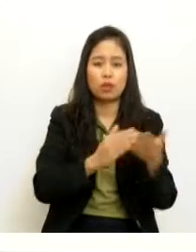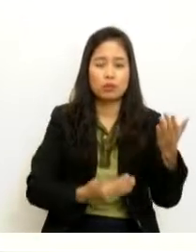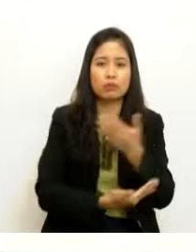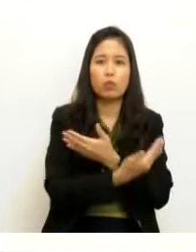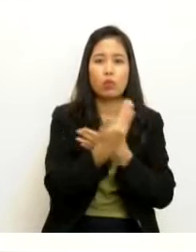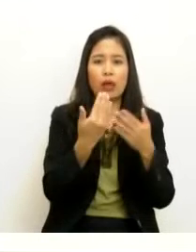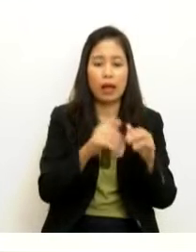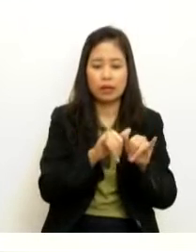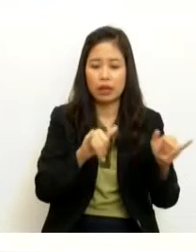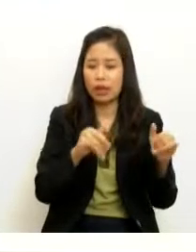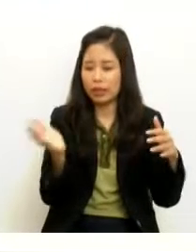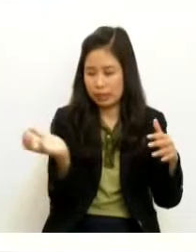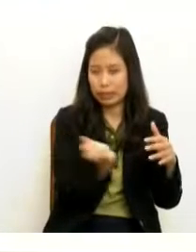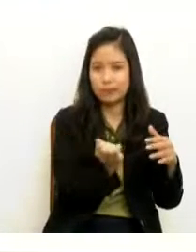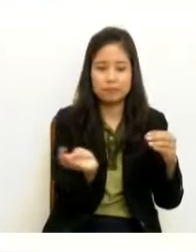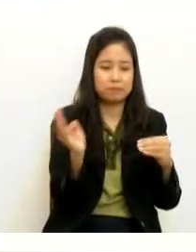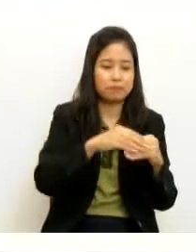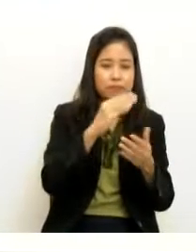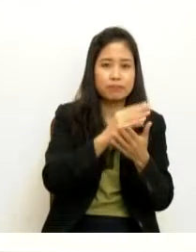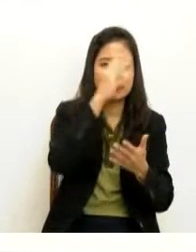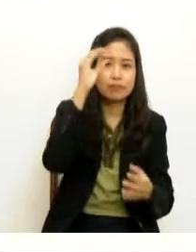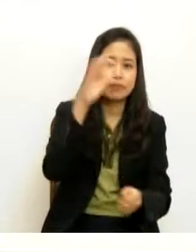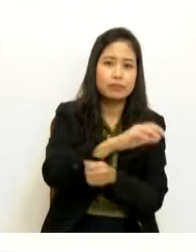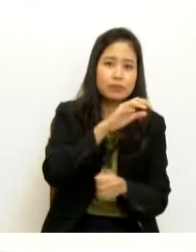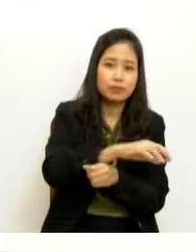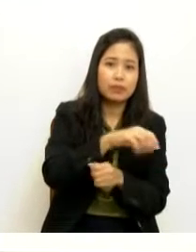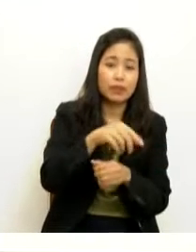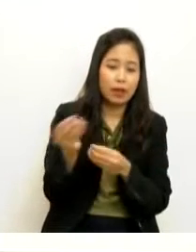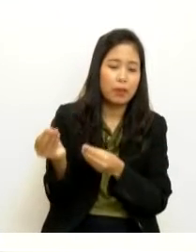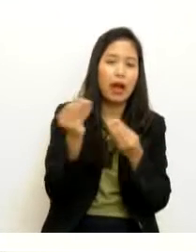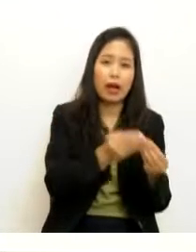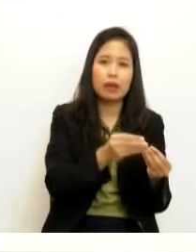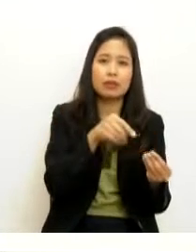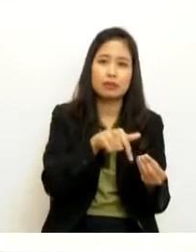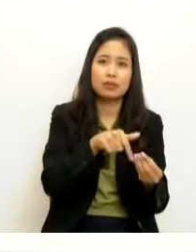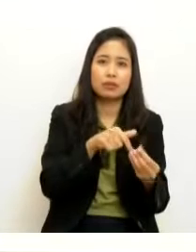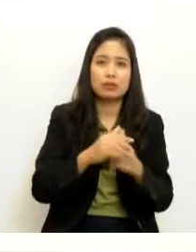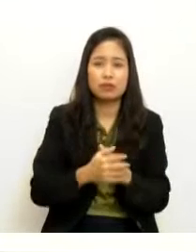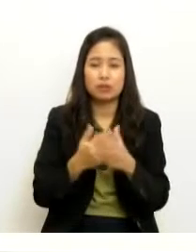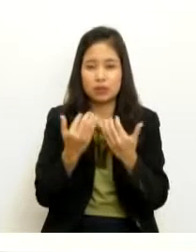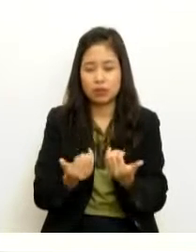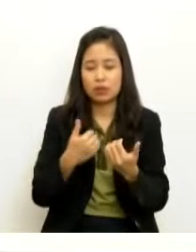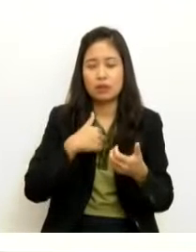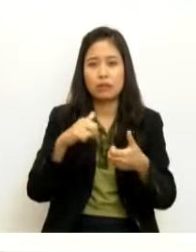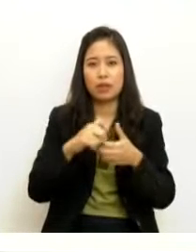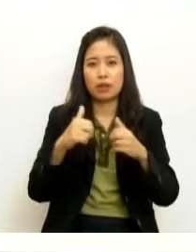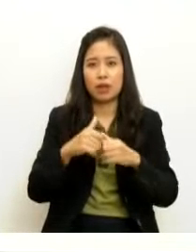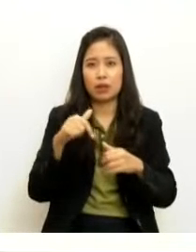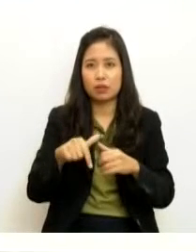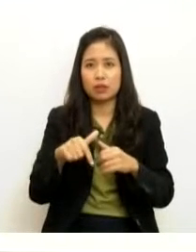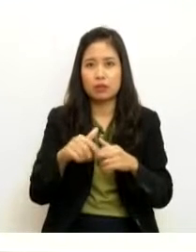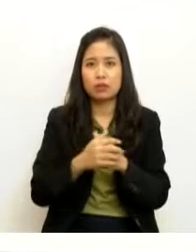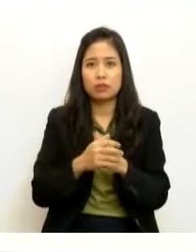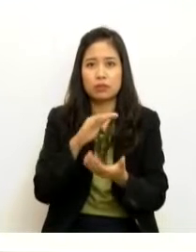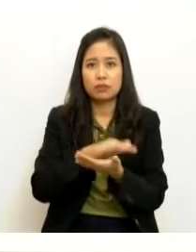ะเป็นการศึกษาภาคบังคับก็เกิดโรงเรียนขยายโอกาสขึ้นอย่างมากและในขณะเดียวกันพอเกิดขยายโอกาส